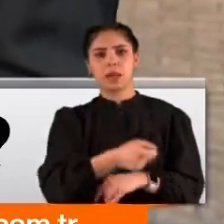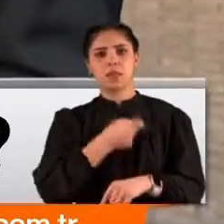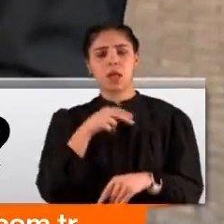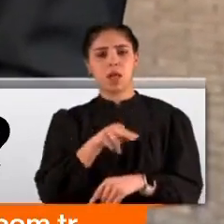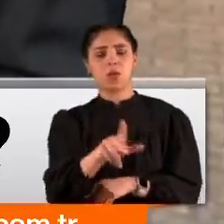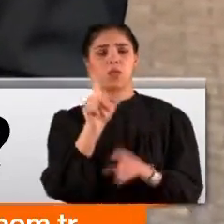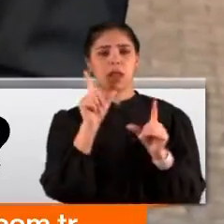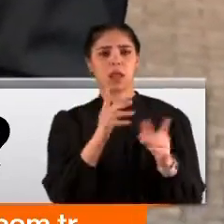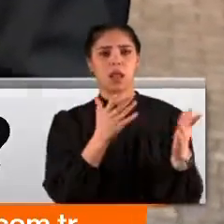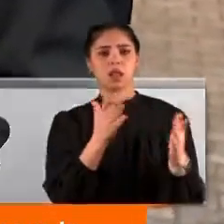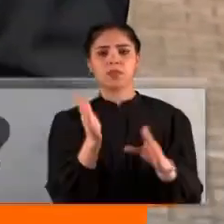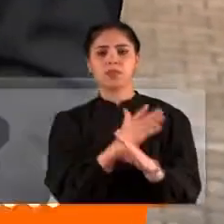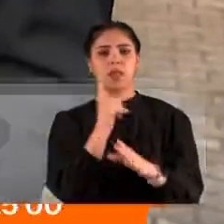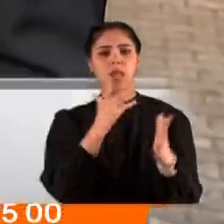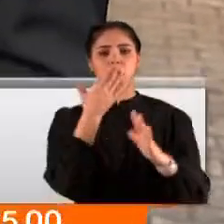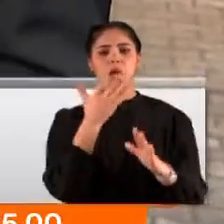sürüyor Mesela yani